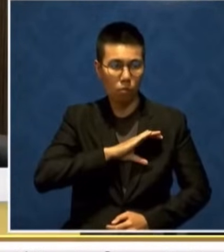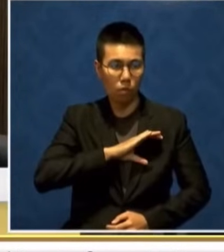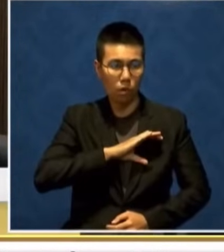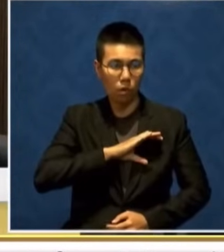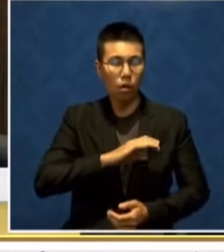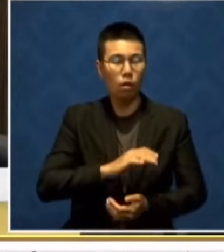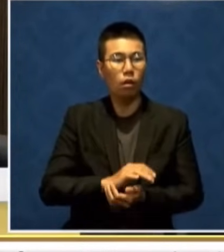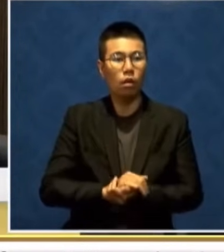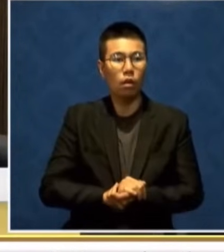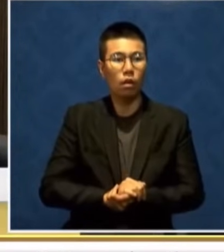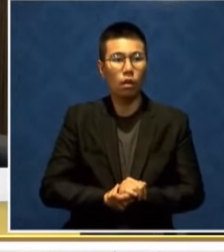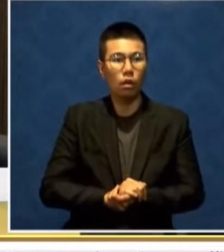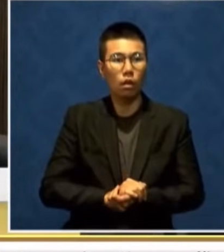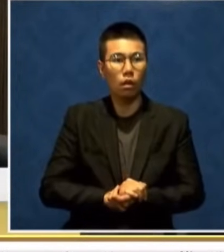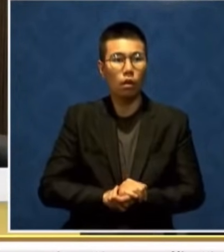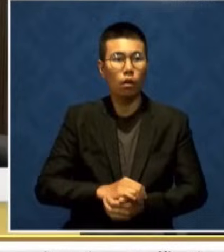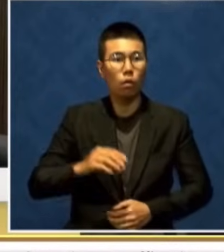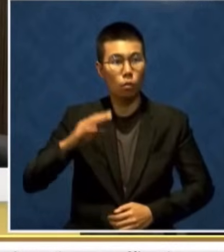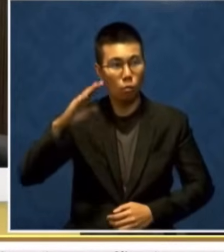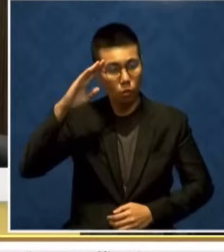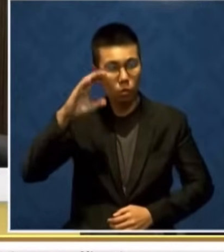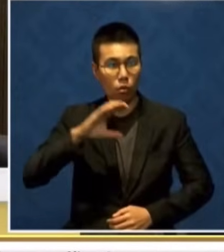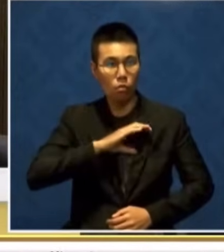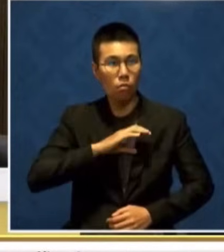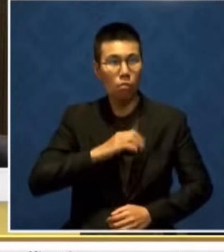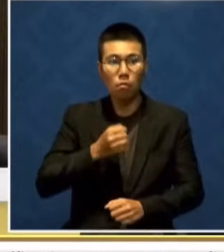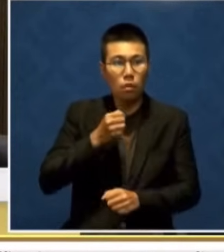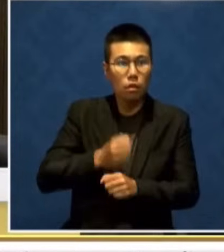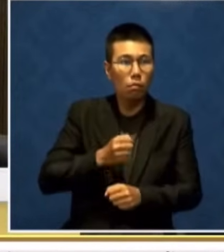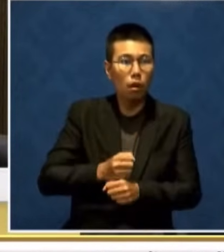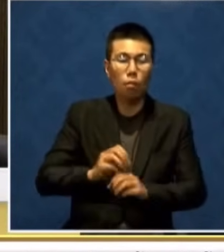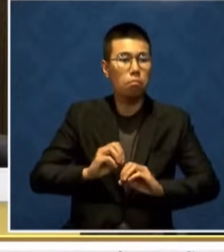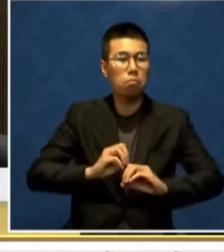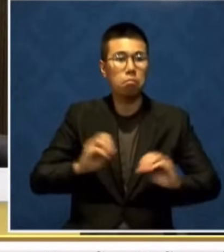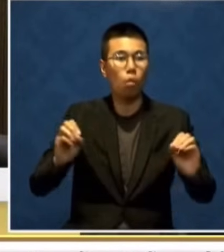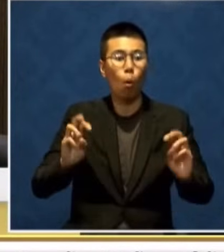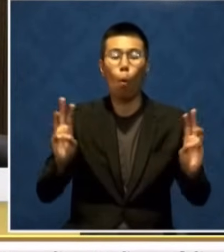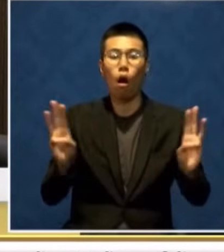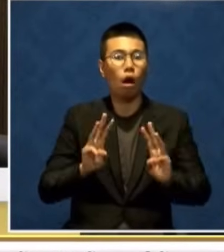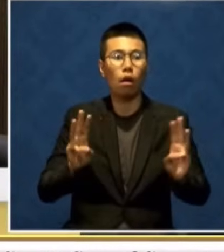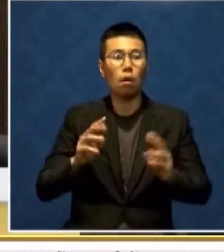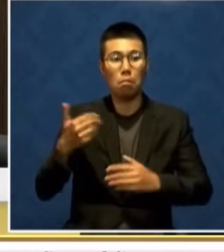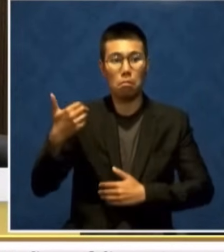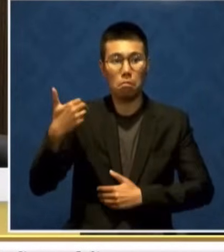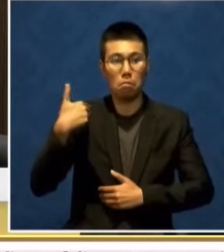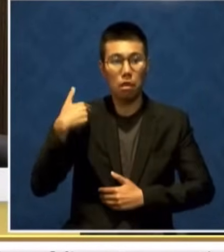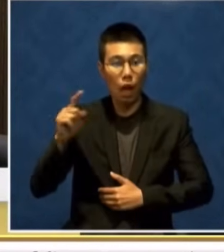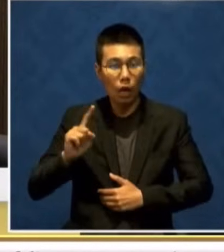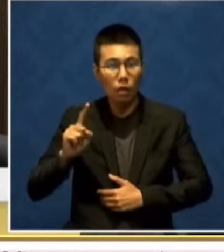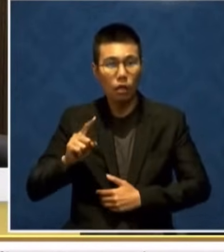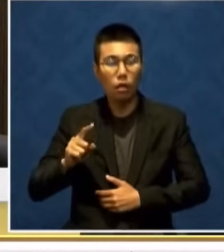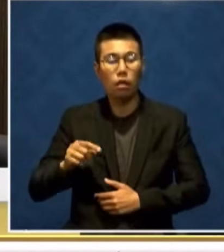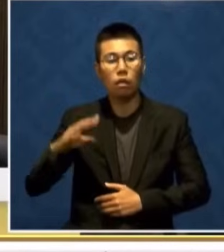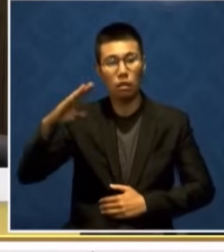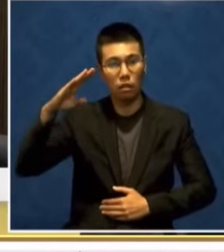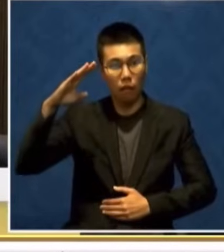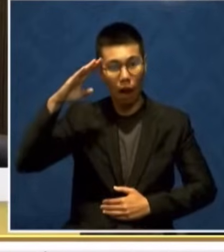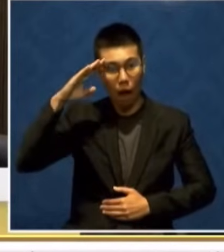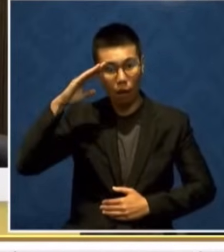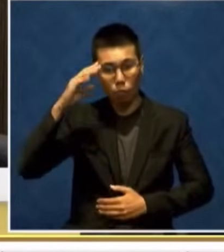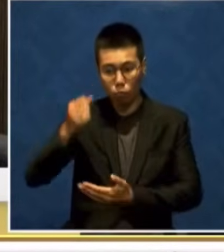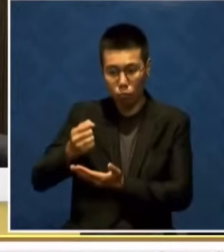ปรากฏว่าเป็นสิบตำรวจโทหญิงที่ไม่ต้องทำงานอะไรแถมยังมีทหารรับใช้มาทำงานภายใน